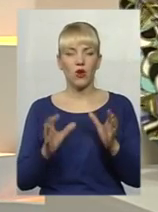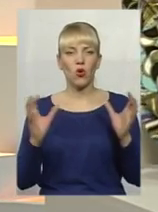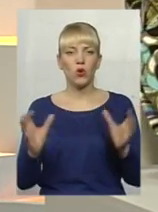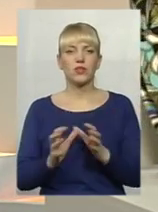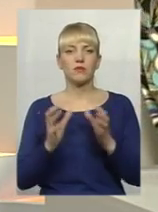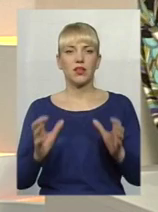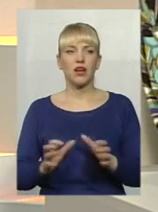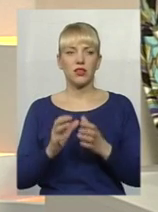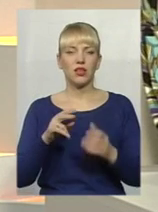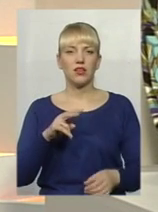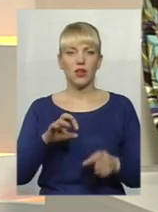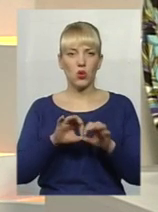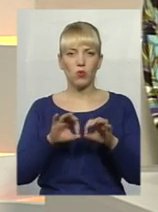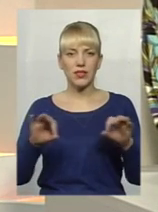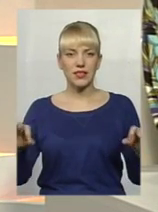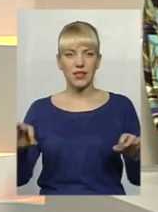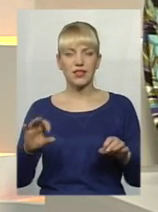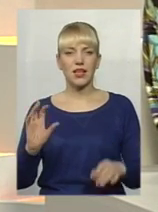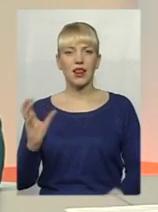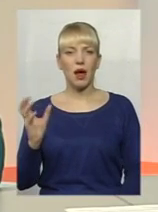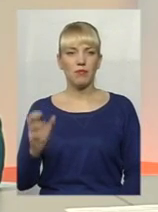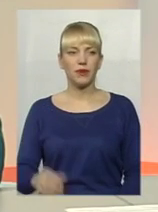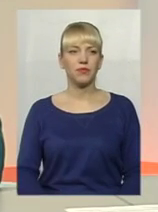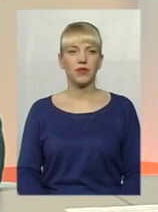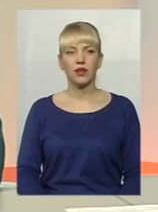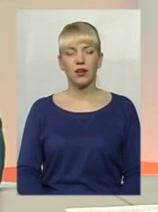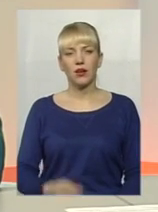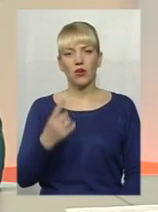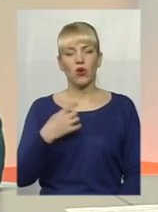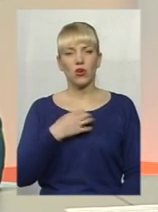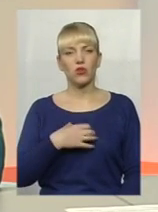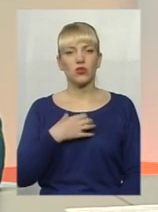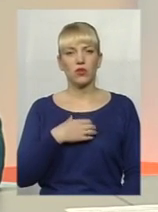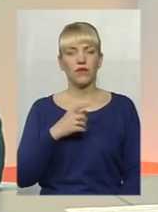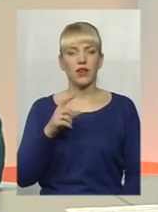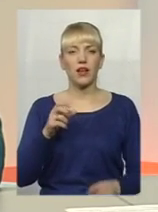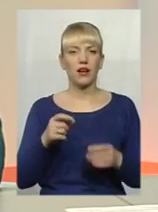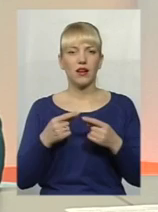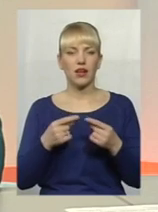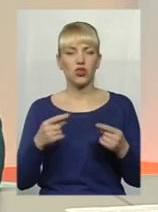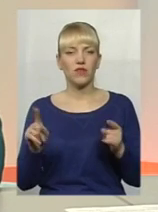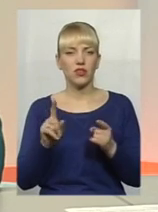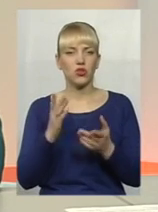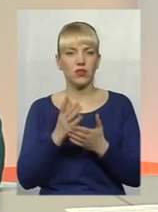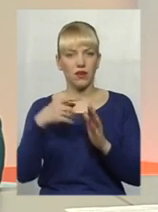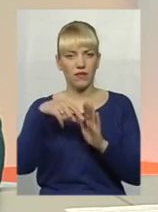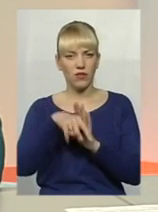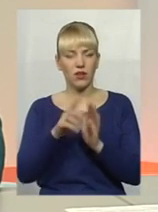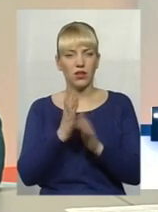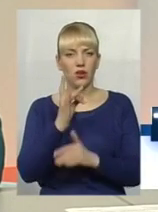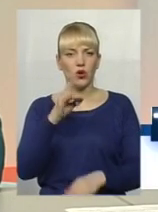енергозберігаючій люмінесцентній лампі? Ну, в першу чергу, основна речовина, яка міститься небезпечна в таких лампах, це